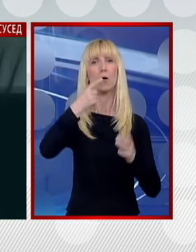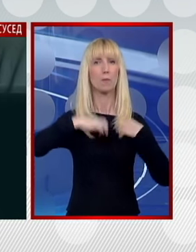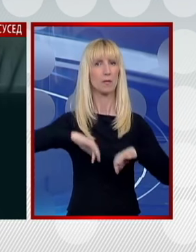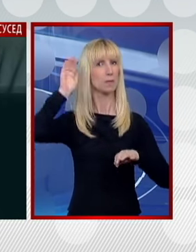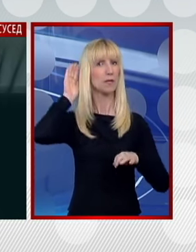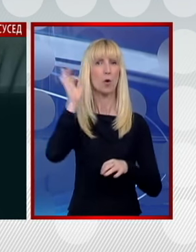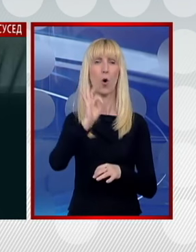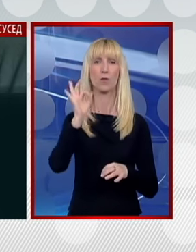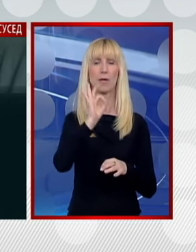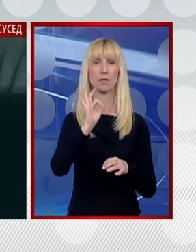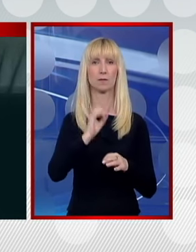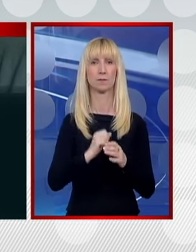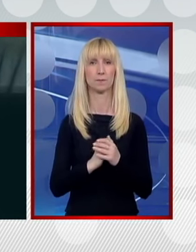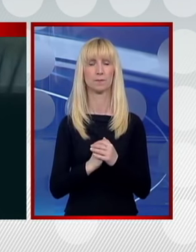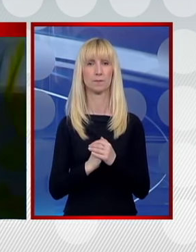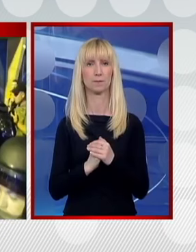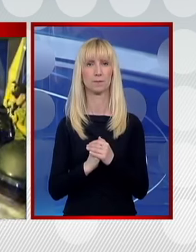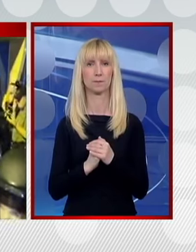Orban.